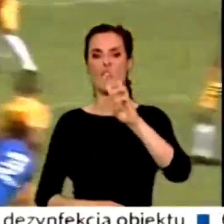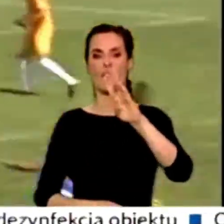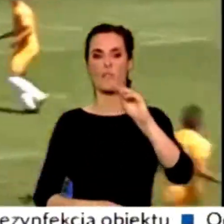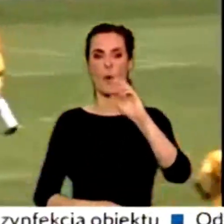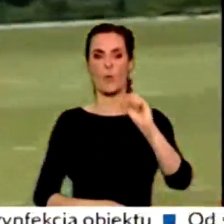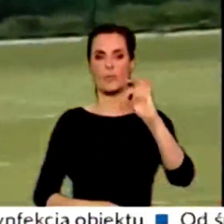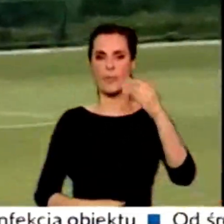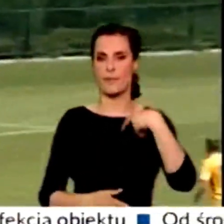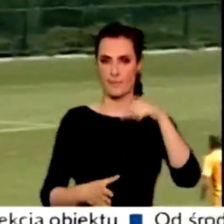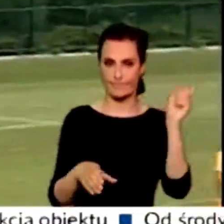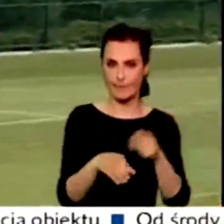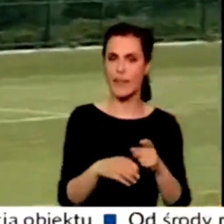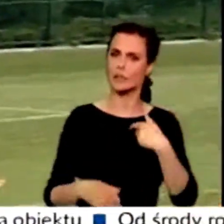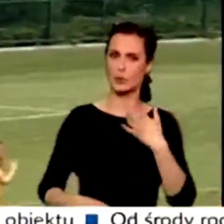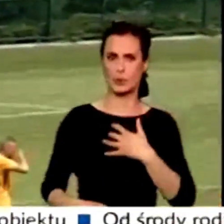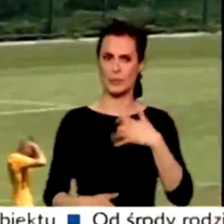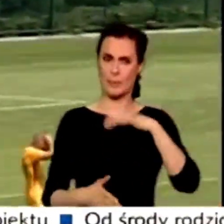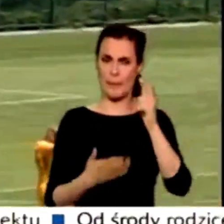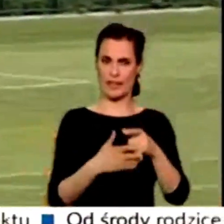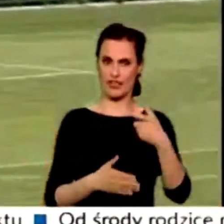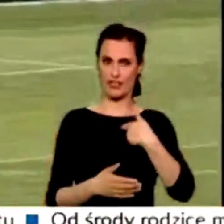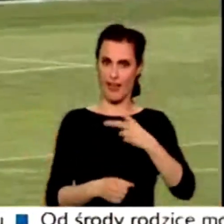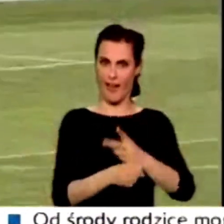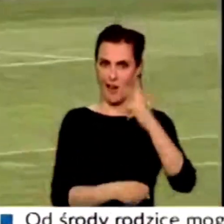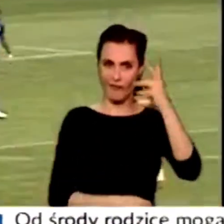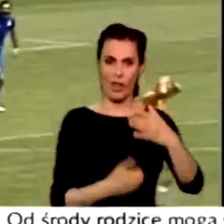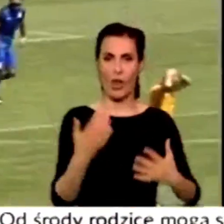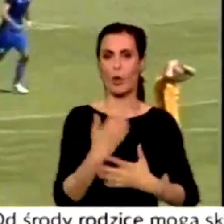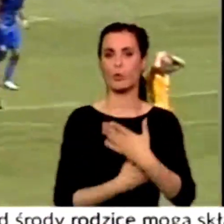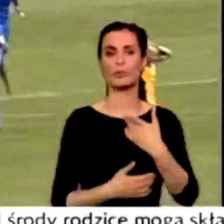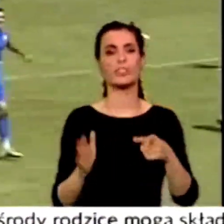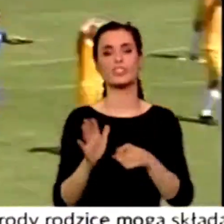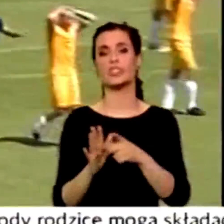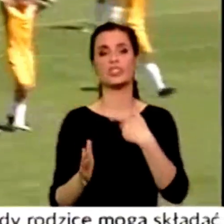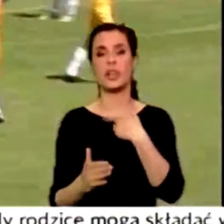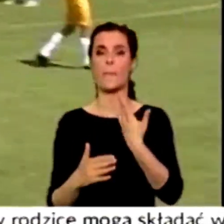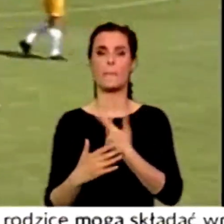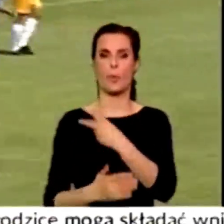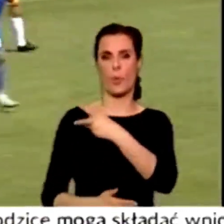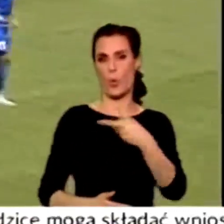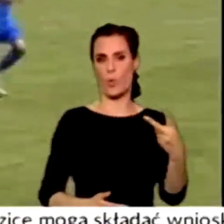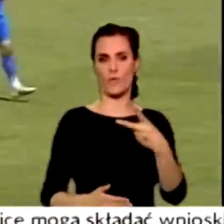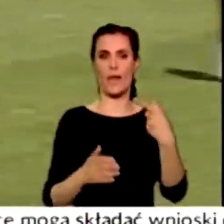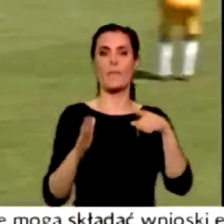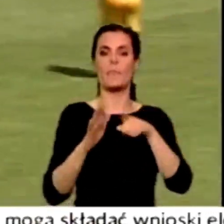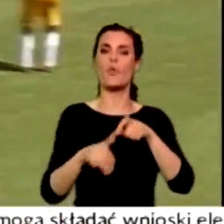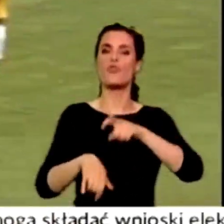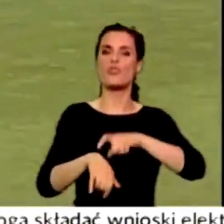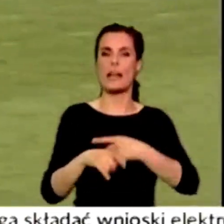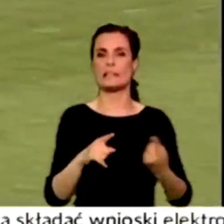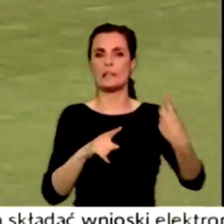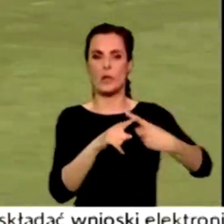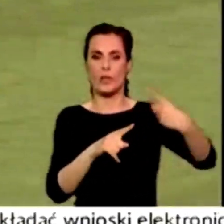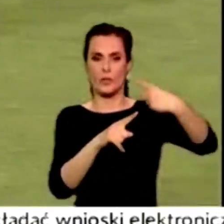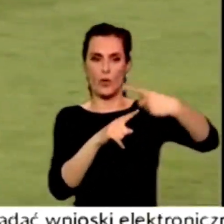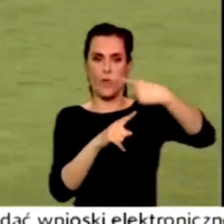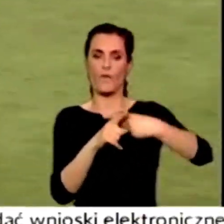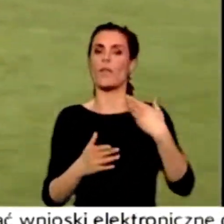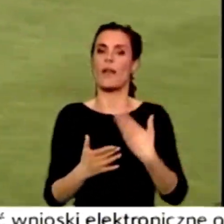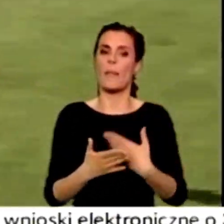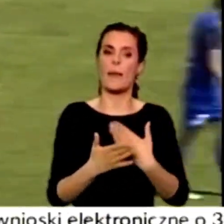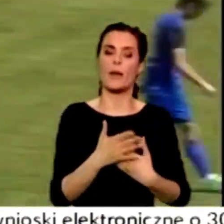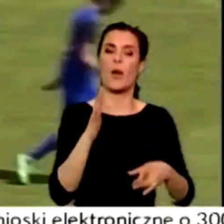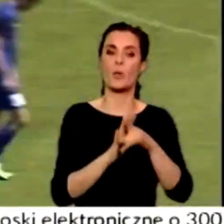że czwartoligowcy wywalczą awans, ale grający klasę wyżej rywale zdołali wyrównać w doliczonym czasie gry, w czym strzelcowi